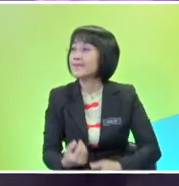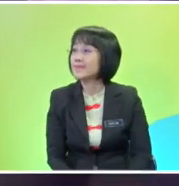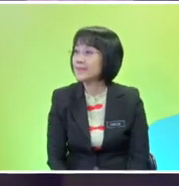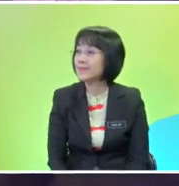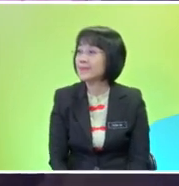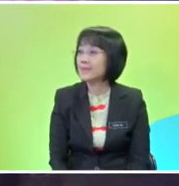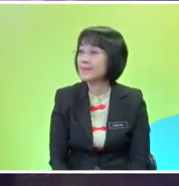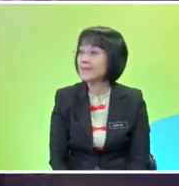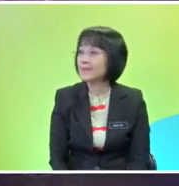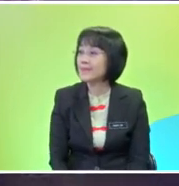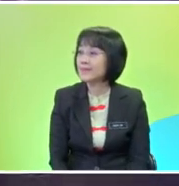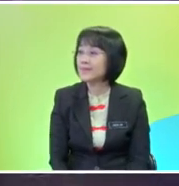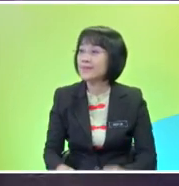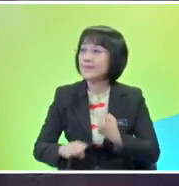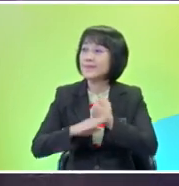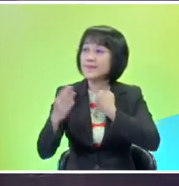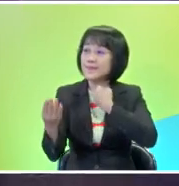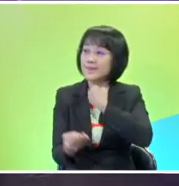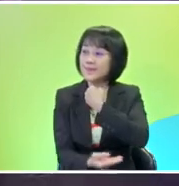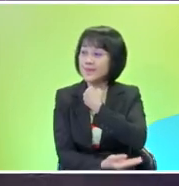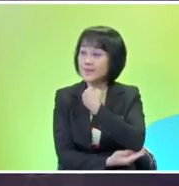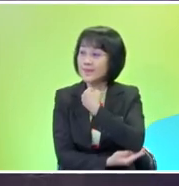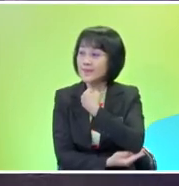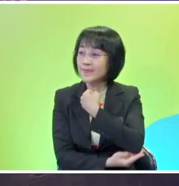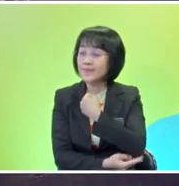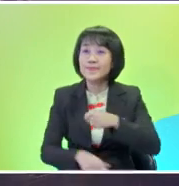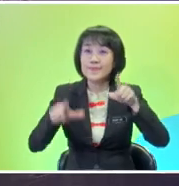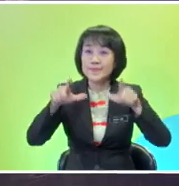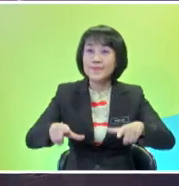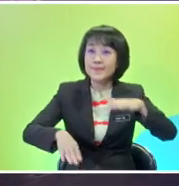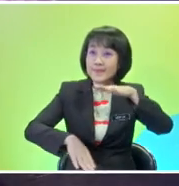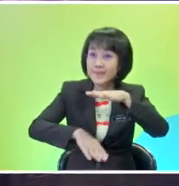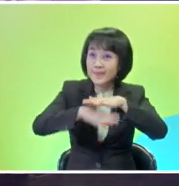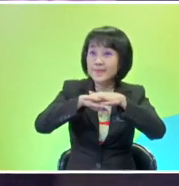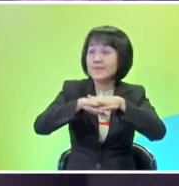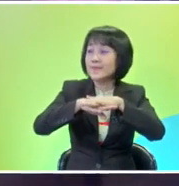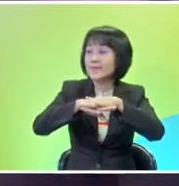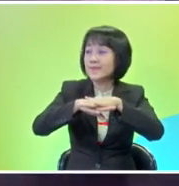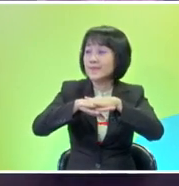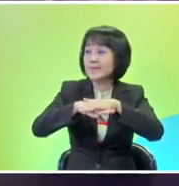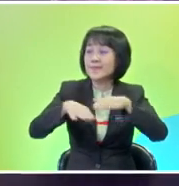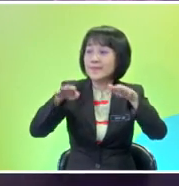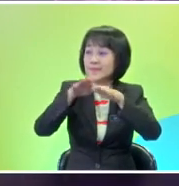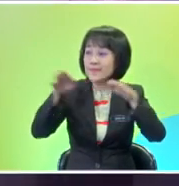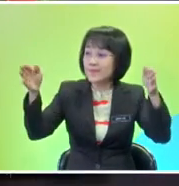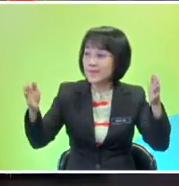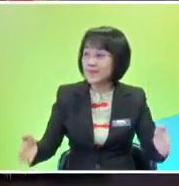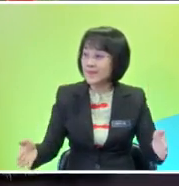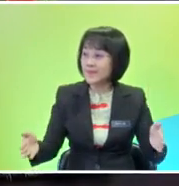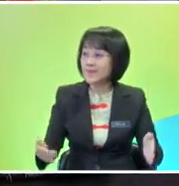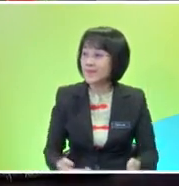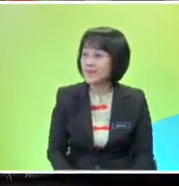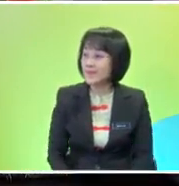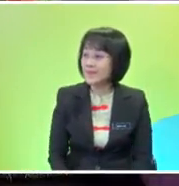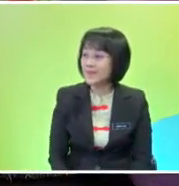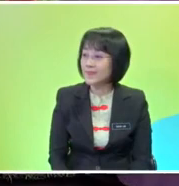bakul kalau boleh tak Cikgu letak di sini di mana ni di bawah meja Cikgu ha di bawah